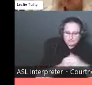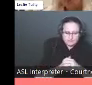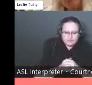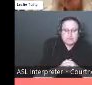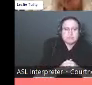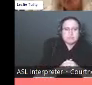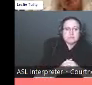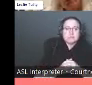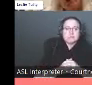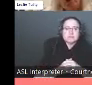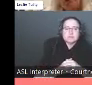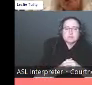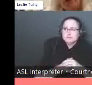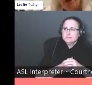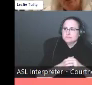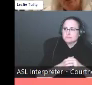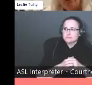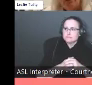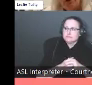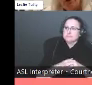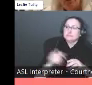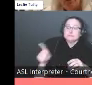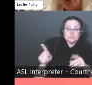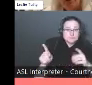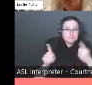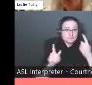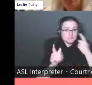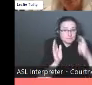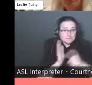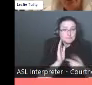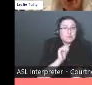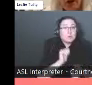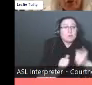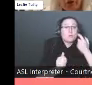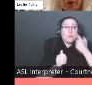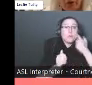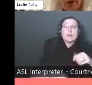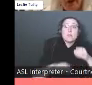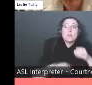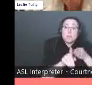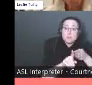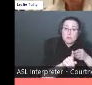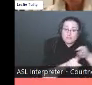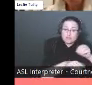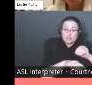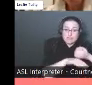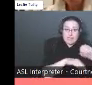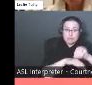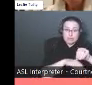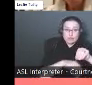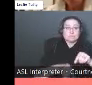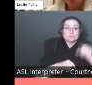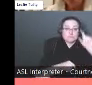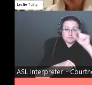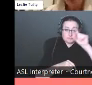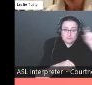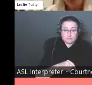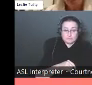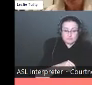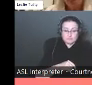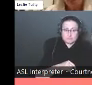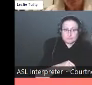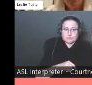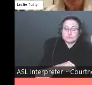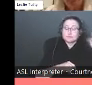Alors, essayons de voir un peu la ventilation. Bon, souvent, on a mentionné avoir vu un conseiller,